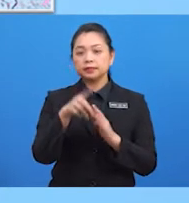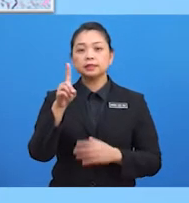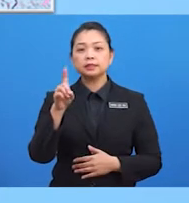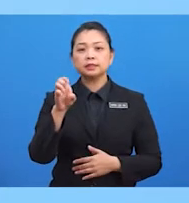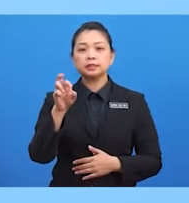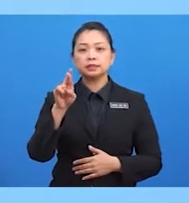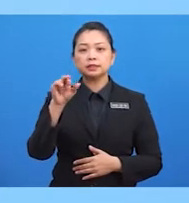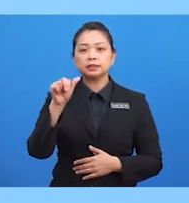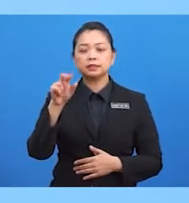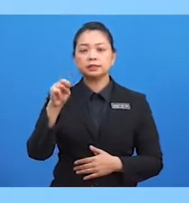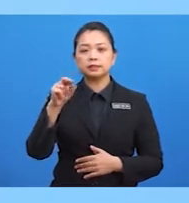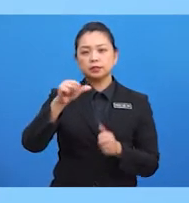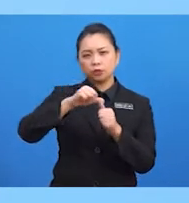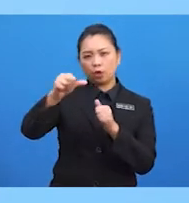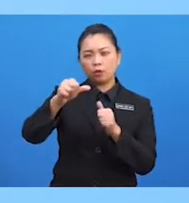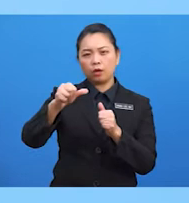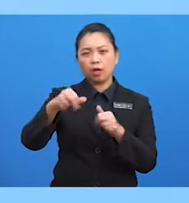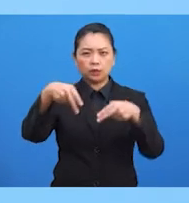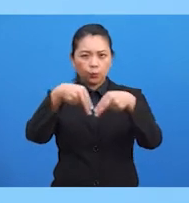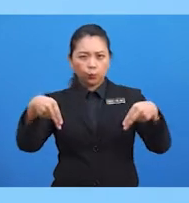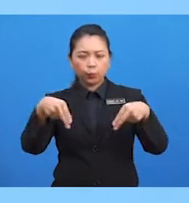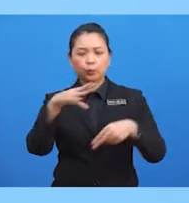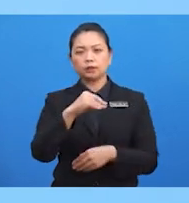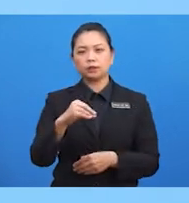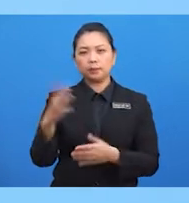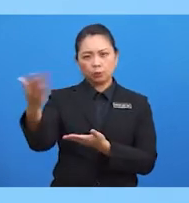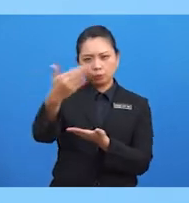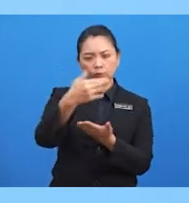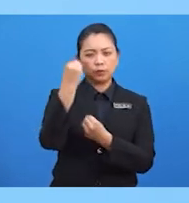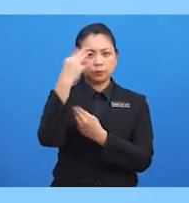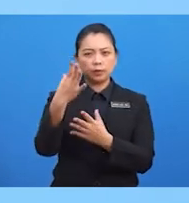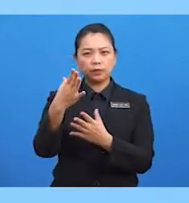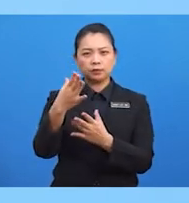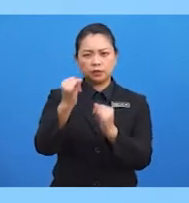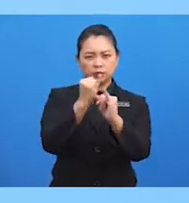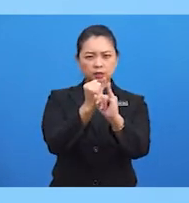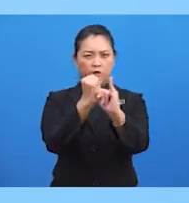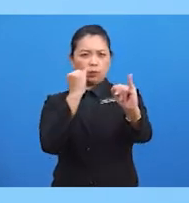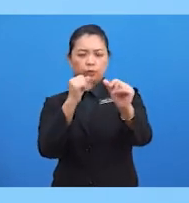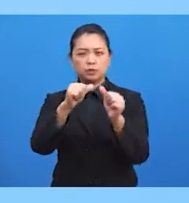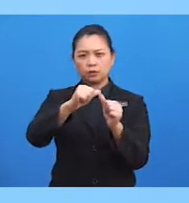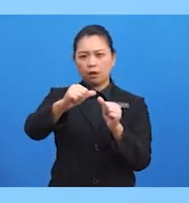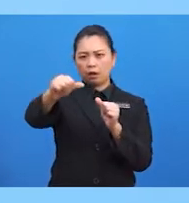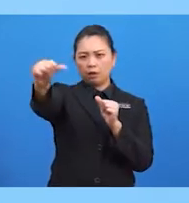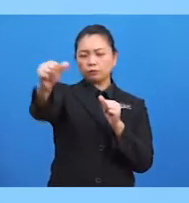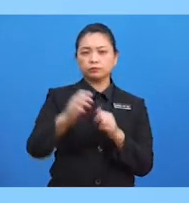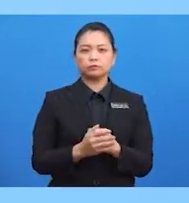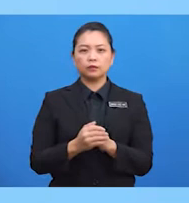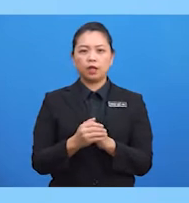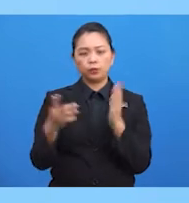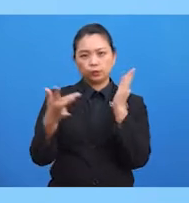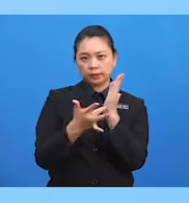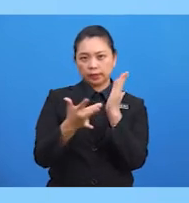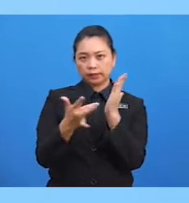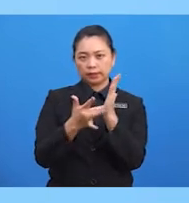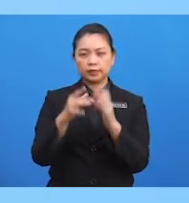kaedah mengumpul dan merekodkan maklumat dari jarak jauh, sama ada menggunakan